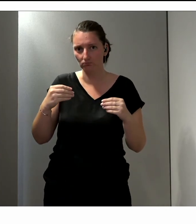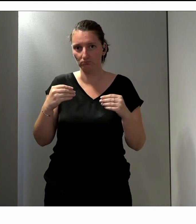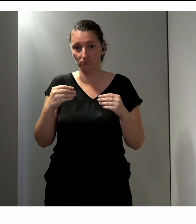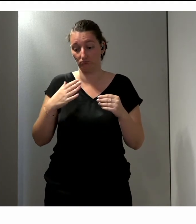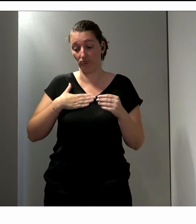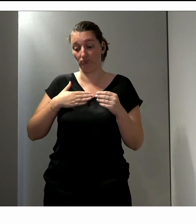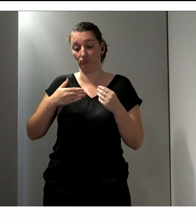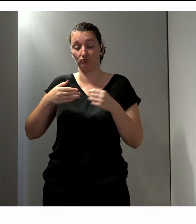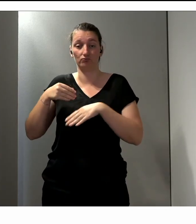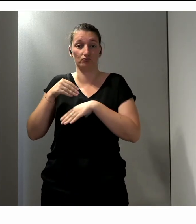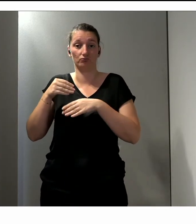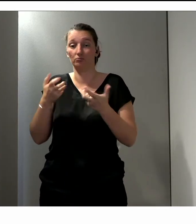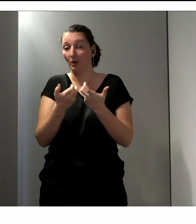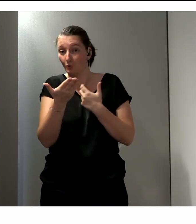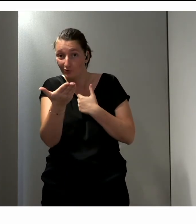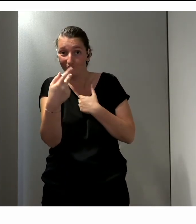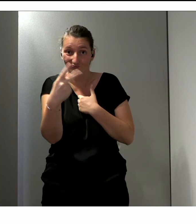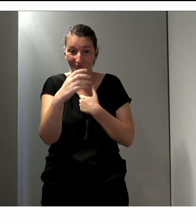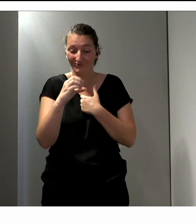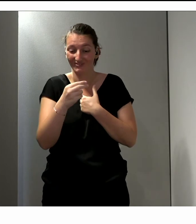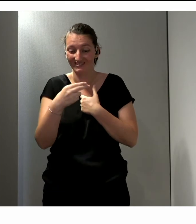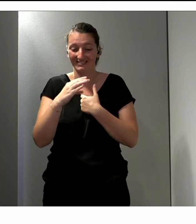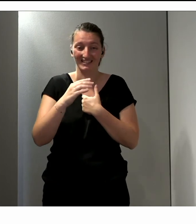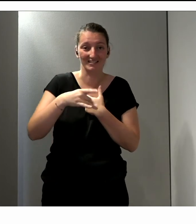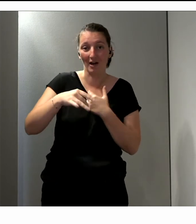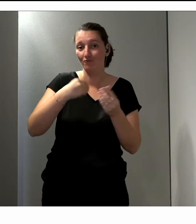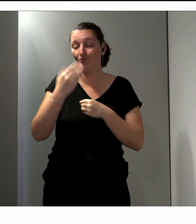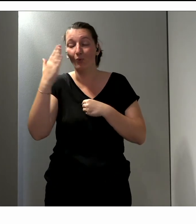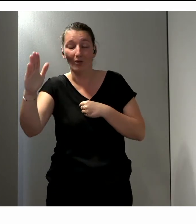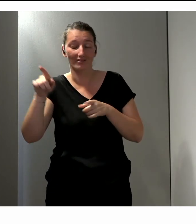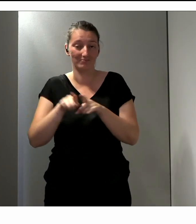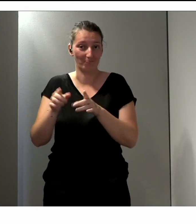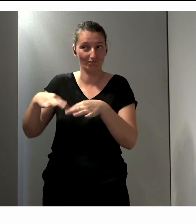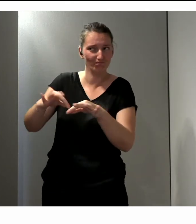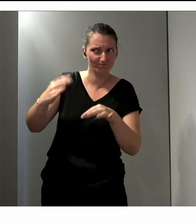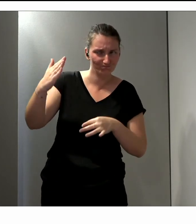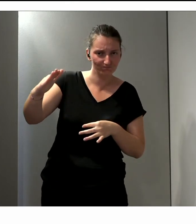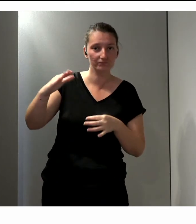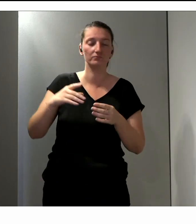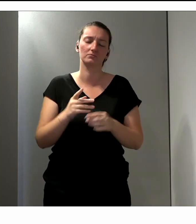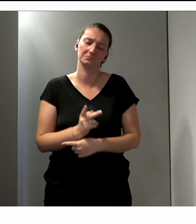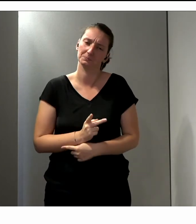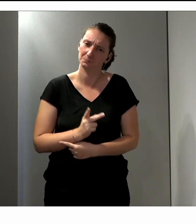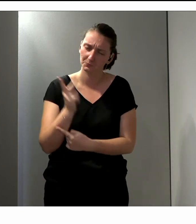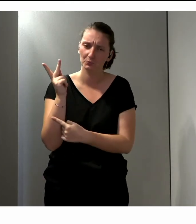comme le conseil, par exemple, comme le vôtre, ou d'autres conseils, et surtout le conseil